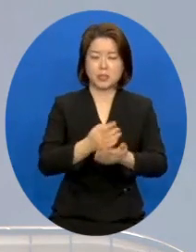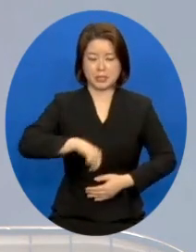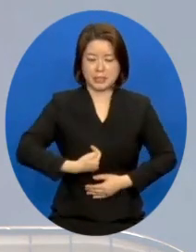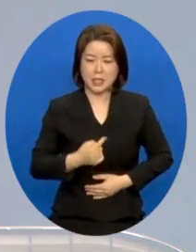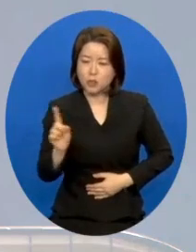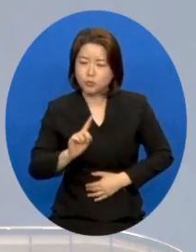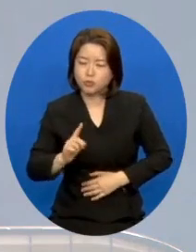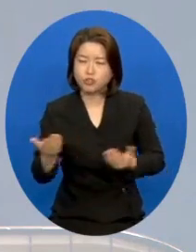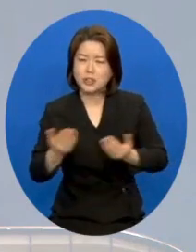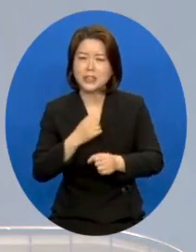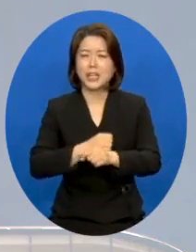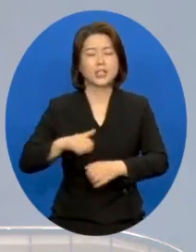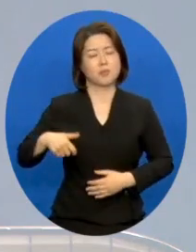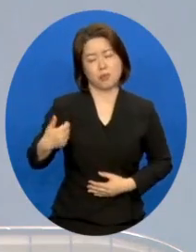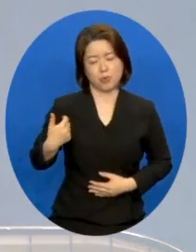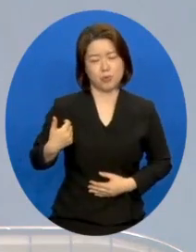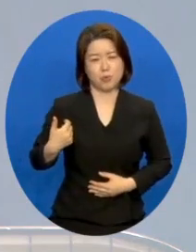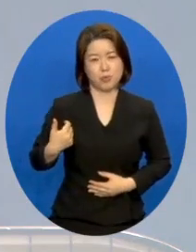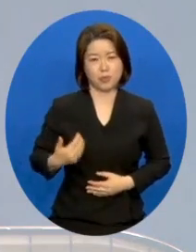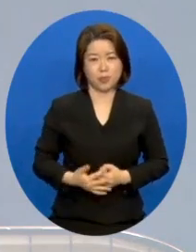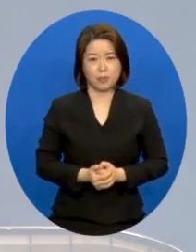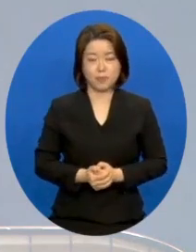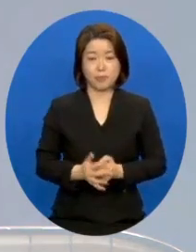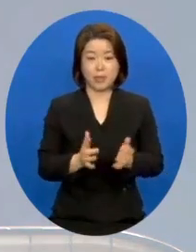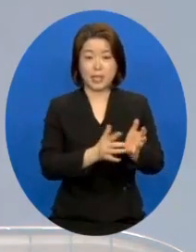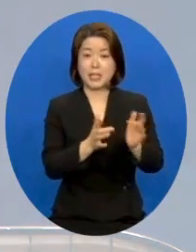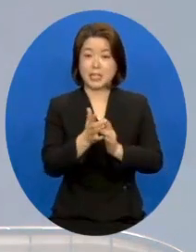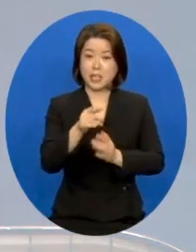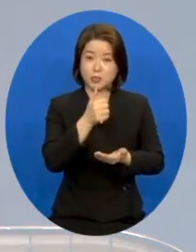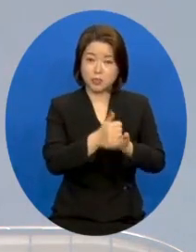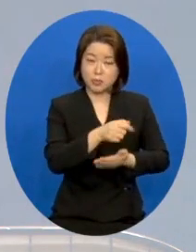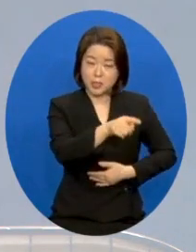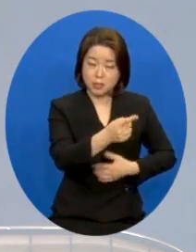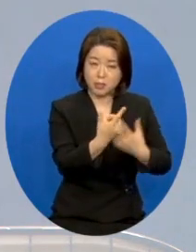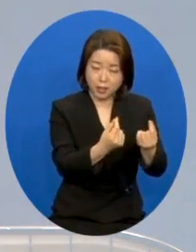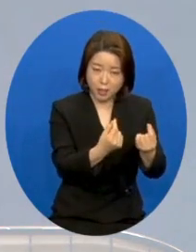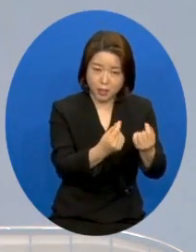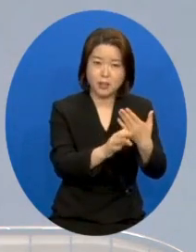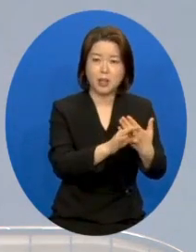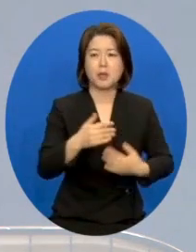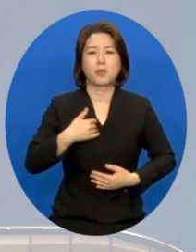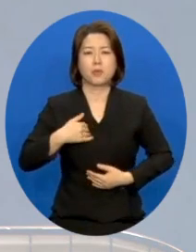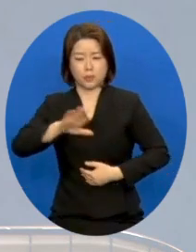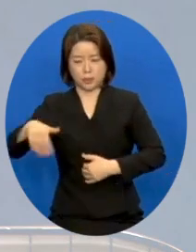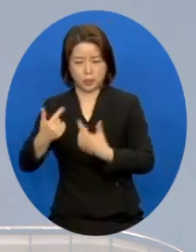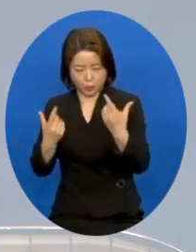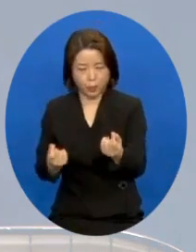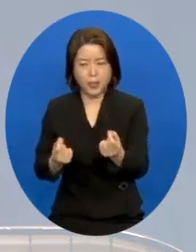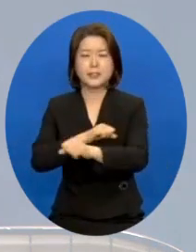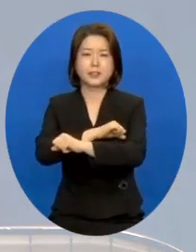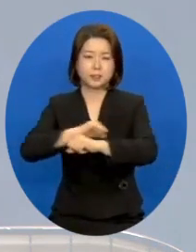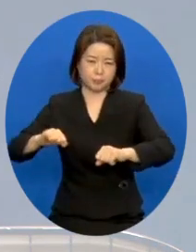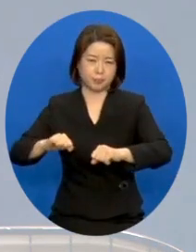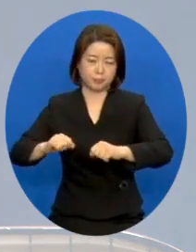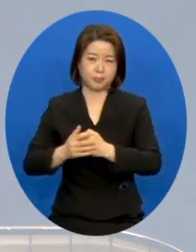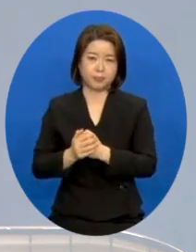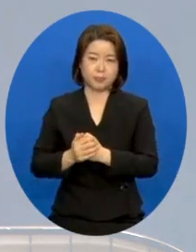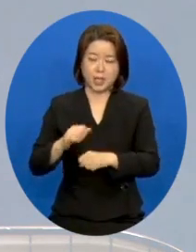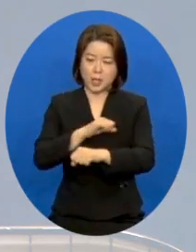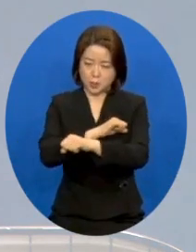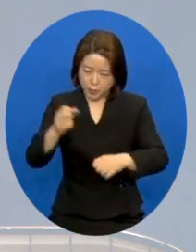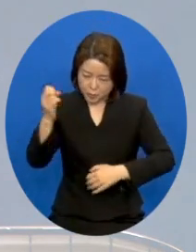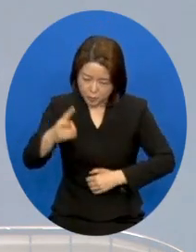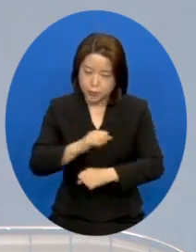알지 못하면 이다 예수님이 그렇게 하셨다는 우리도 그렇게 했지 용서하고 또